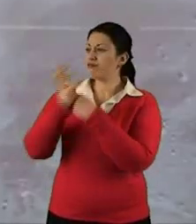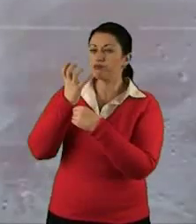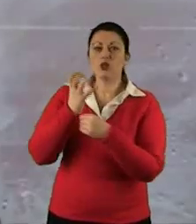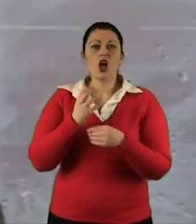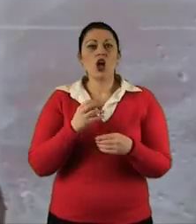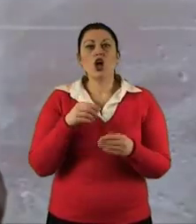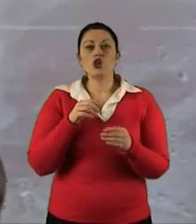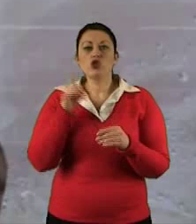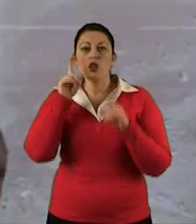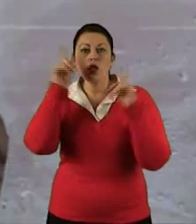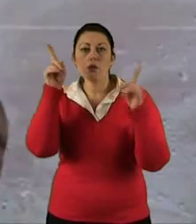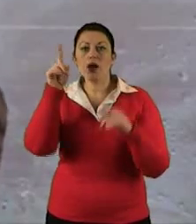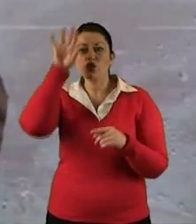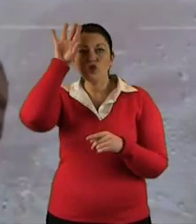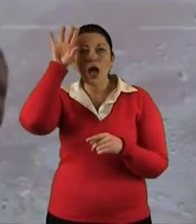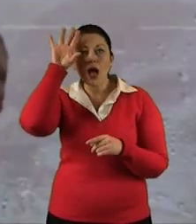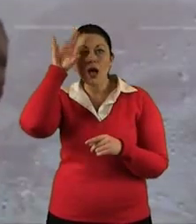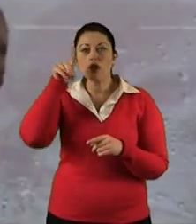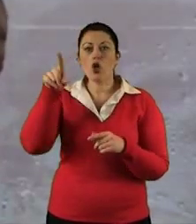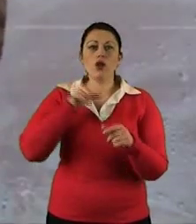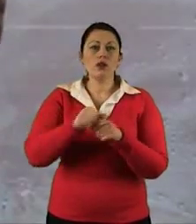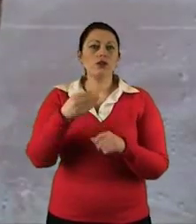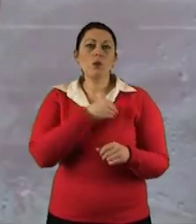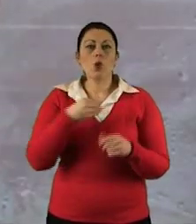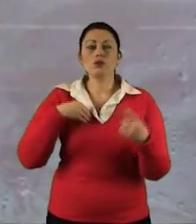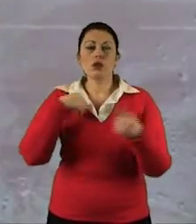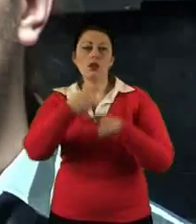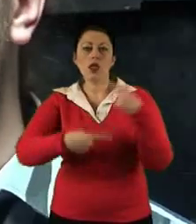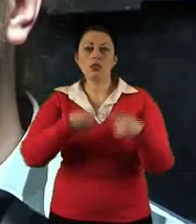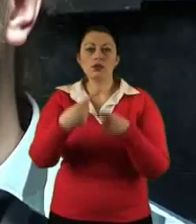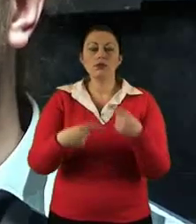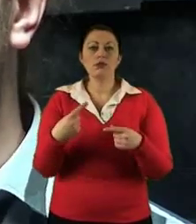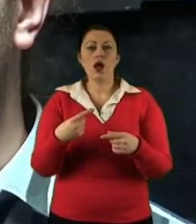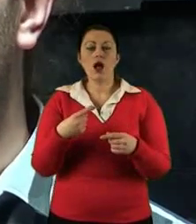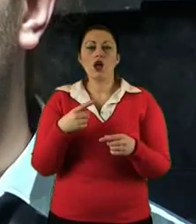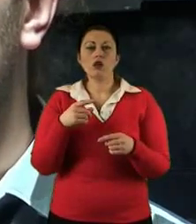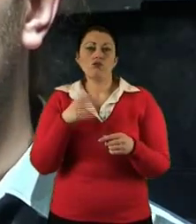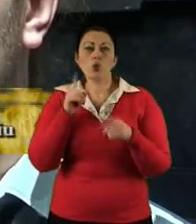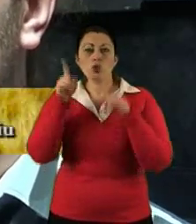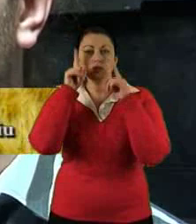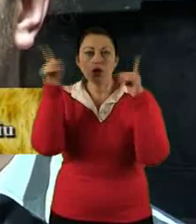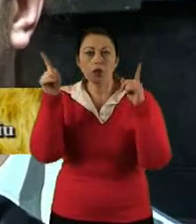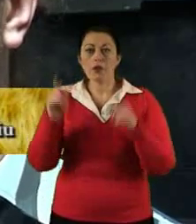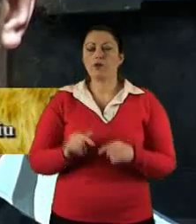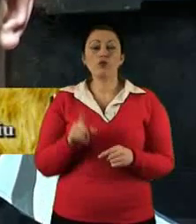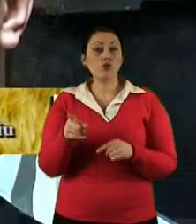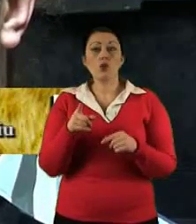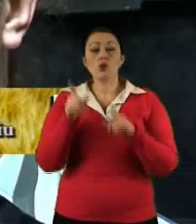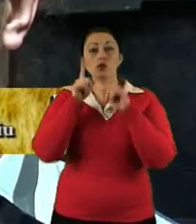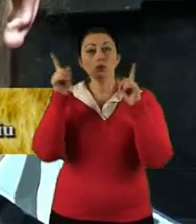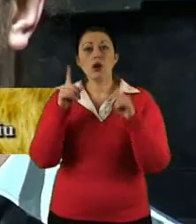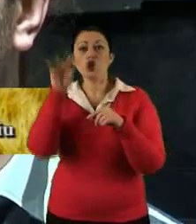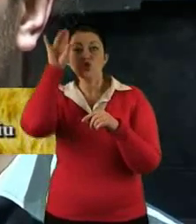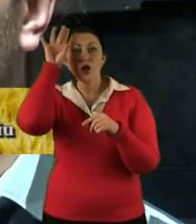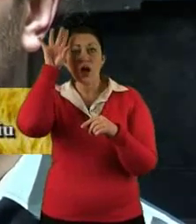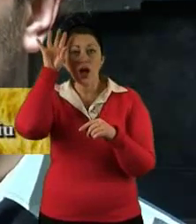powodzeniem uzupełniają tradycyjny polski eksport ślimaków winniczków. W przypadku ślimaków szarych, czyli Helix aspersa, które